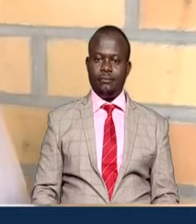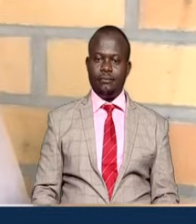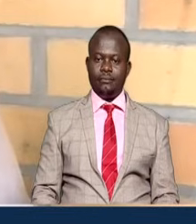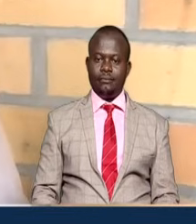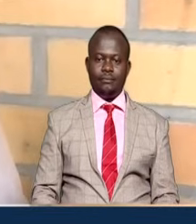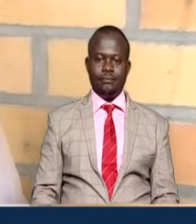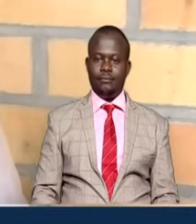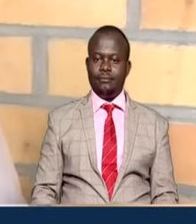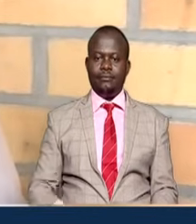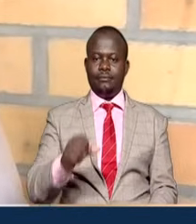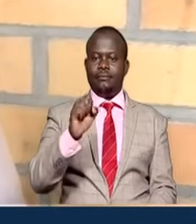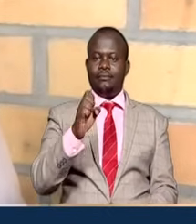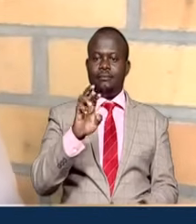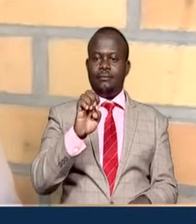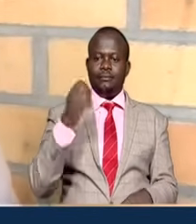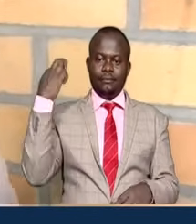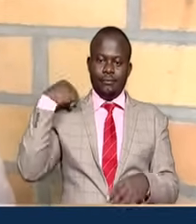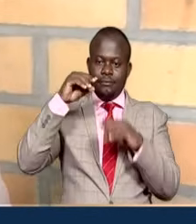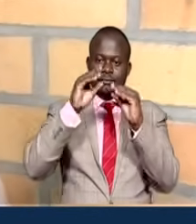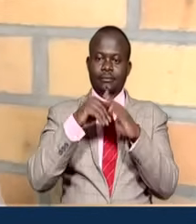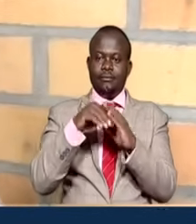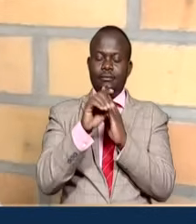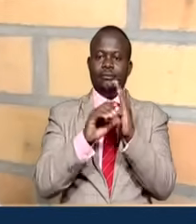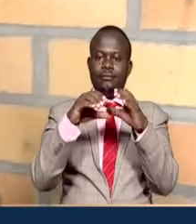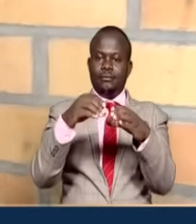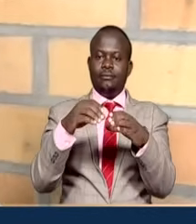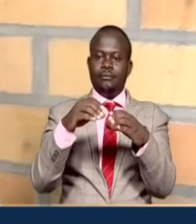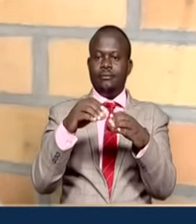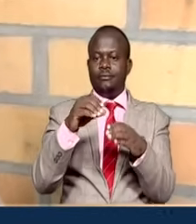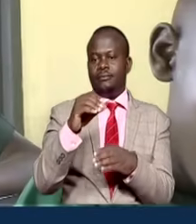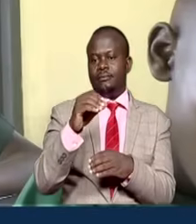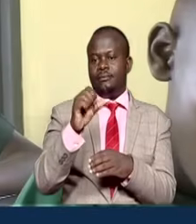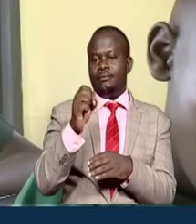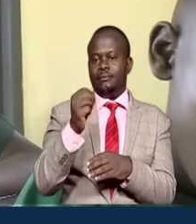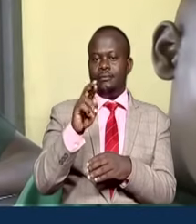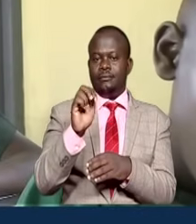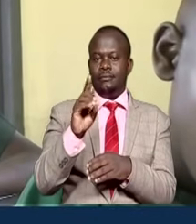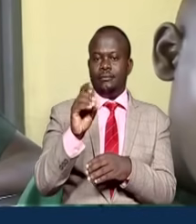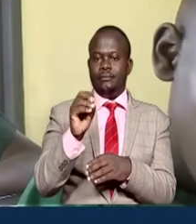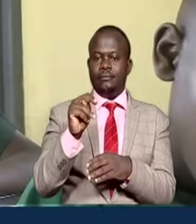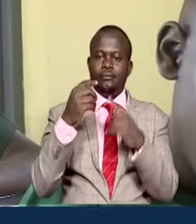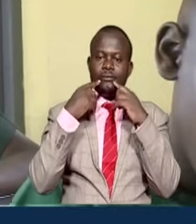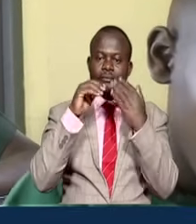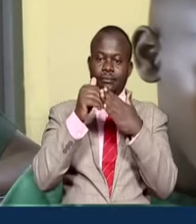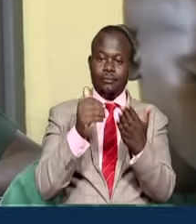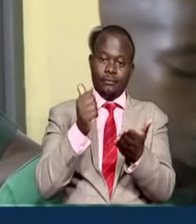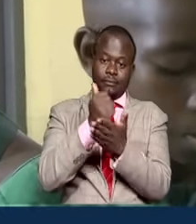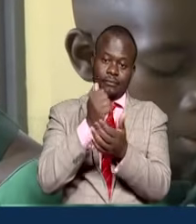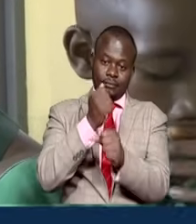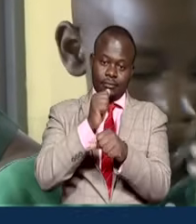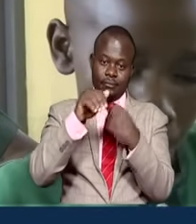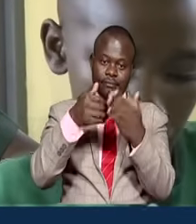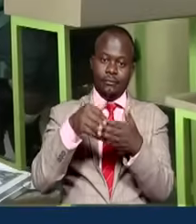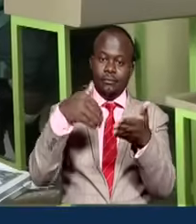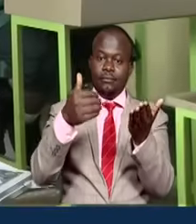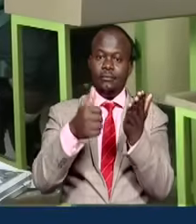neza. Serikorotiri Duwamariya ushinzwe amasomo muri Groupe Scolaire Saint Philippe Smardone avuga ko leta yakoze ibishoboka byose mu guhumwihariko ikibazo cy'abana